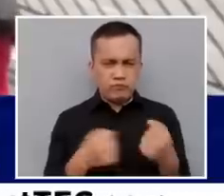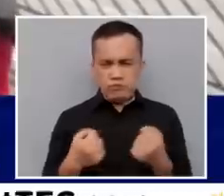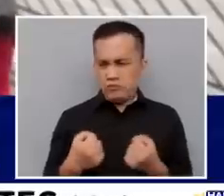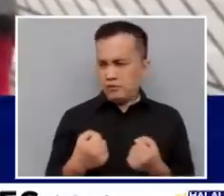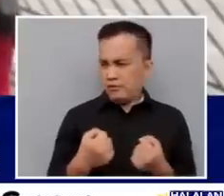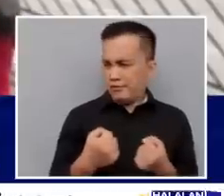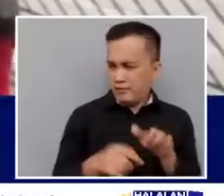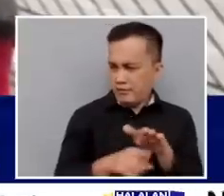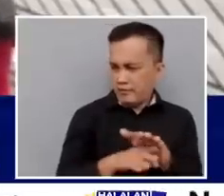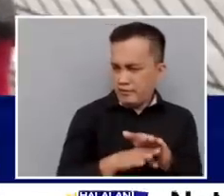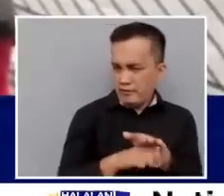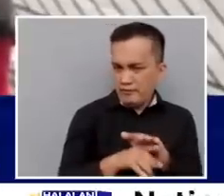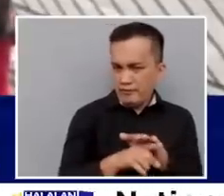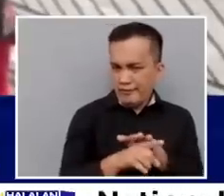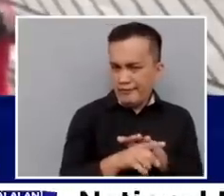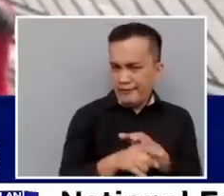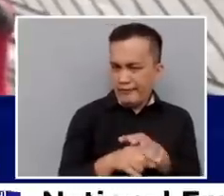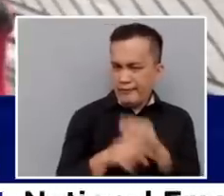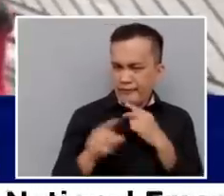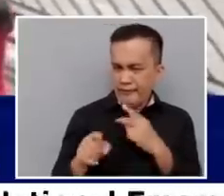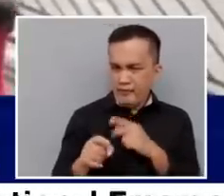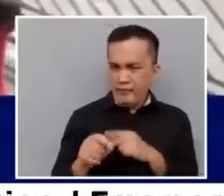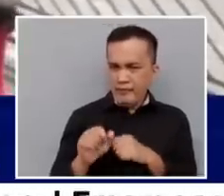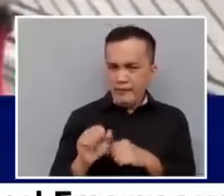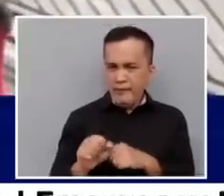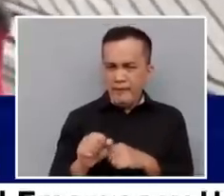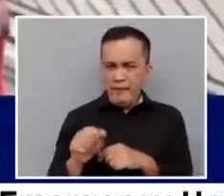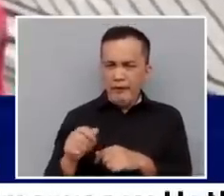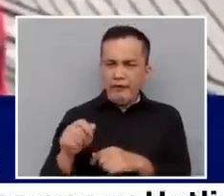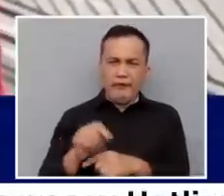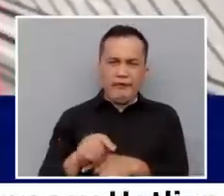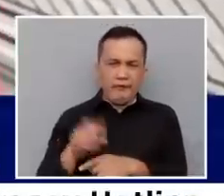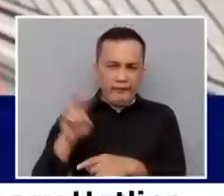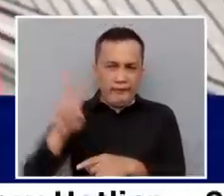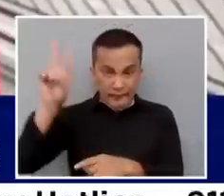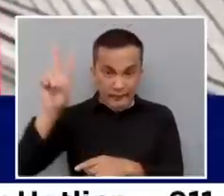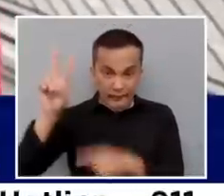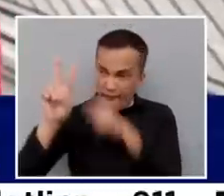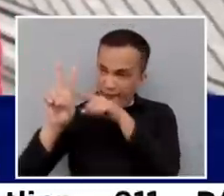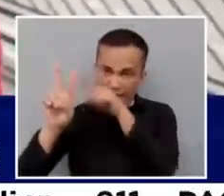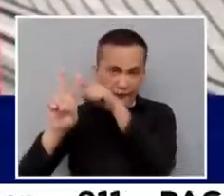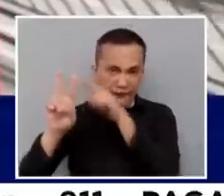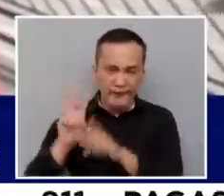mga sakyan at naglalabas ng Marcos V sign. At maya-maya